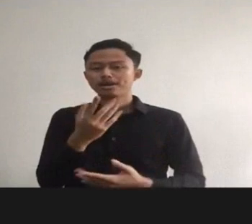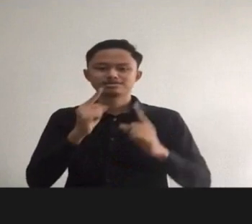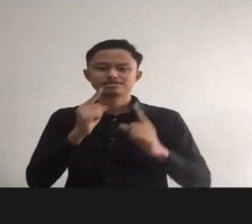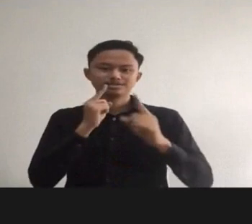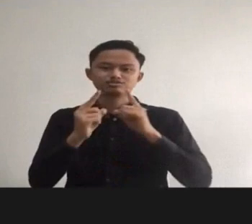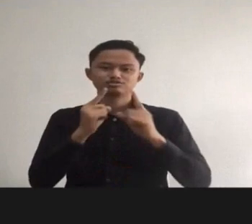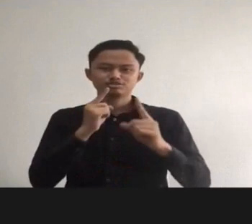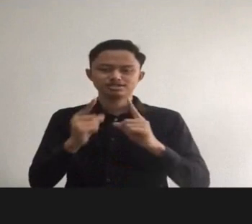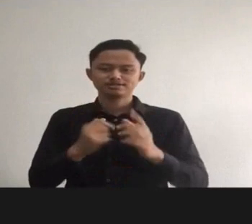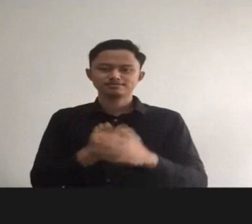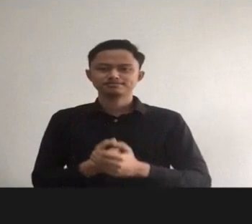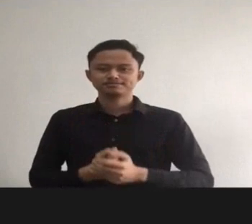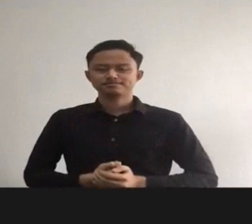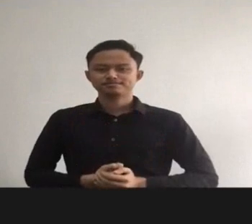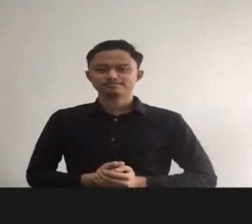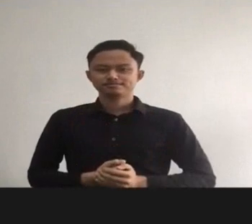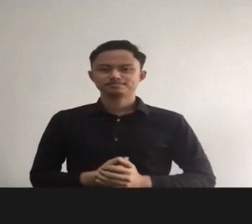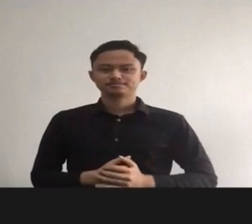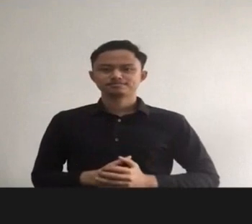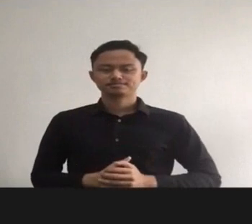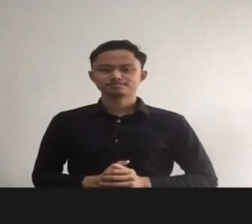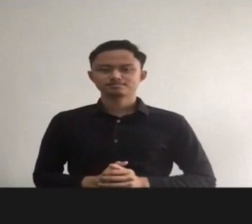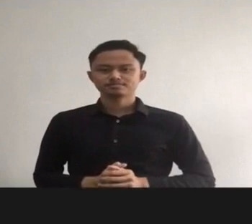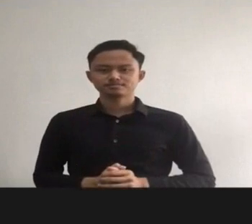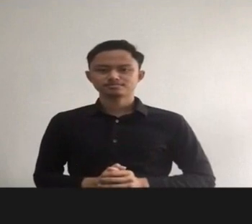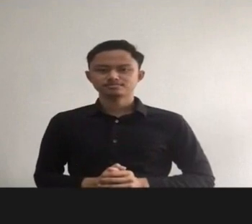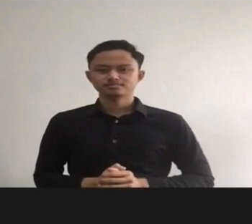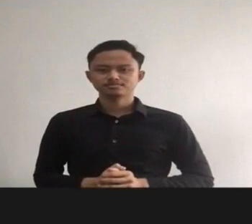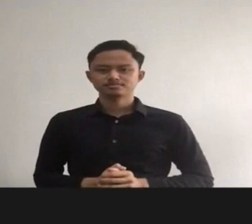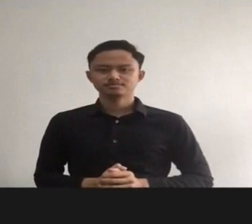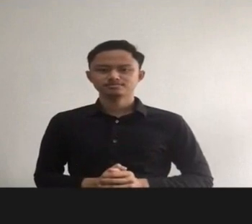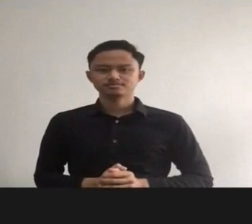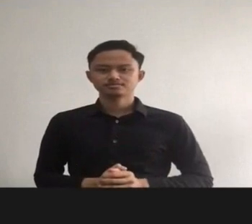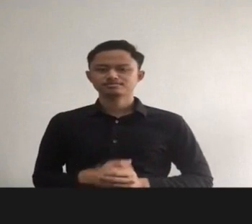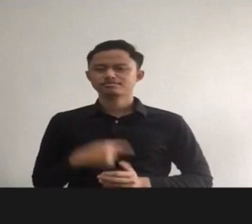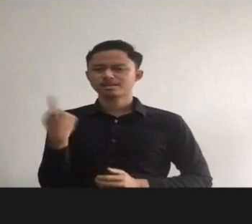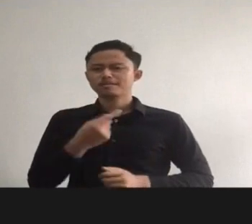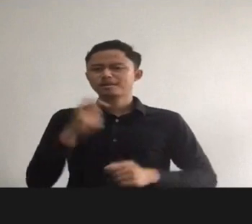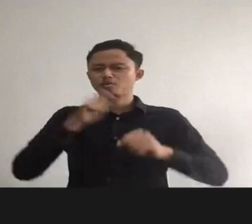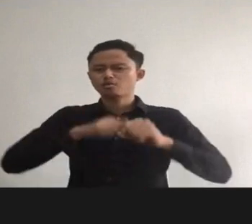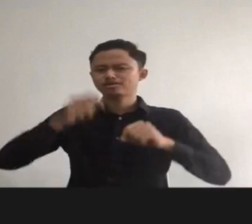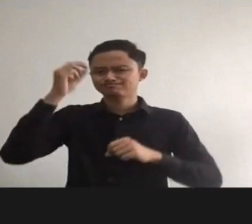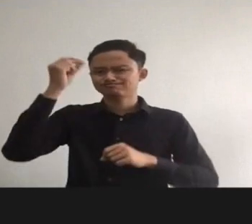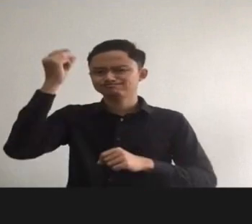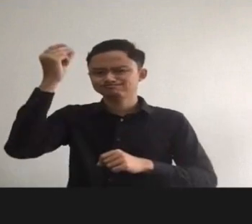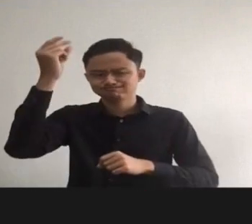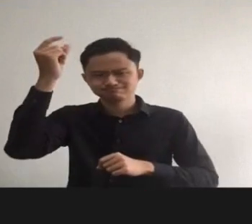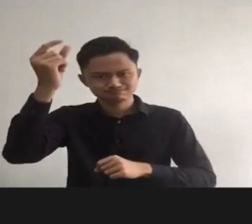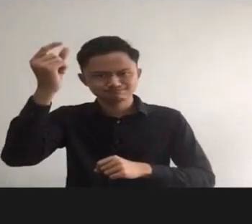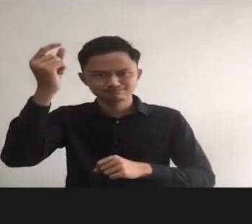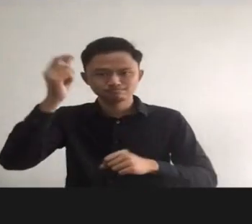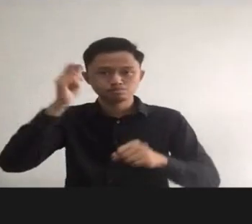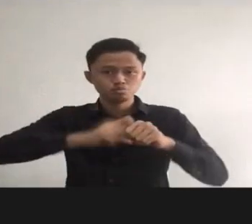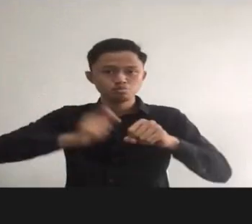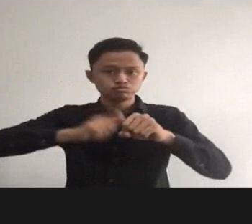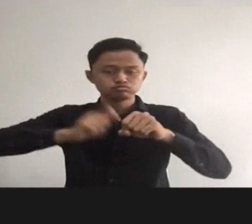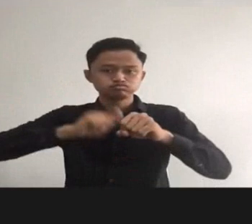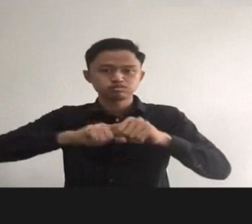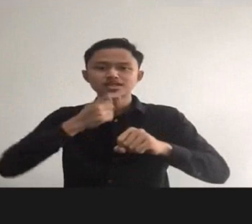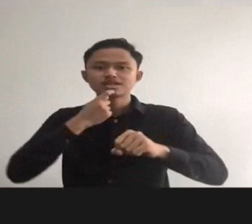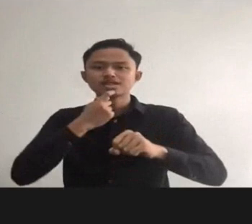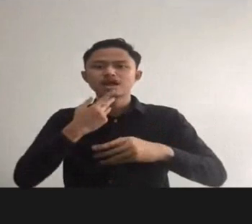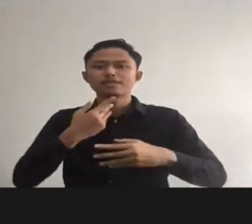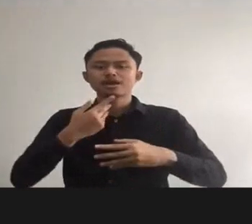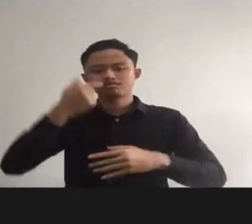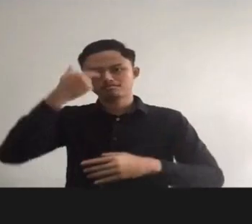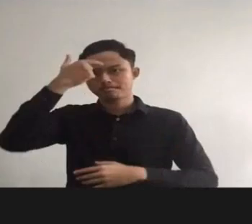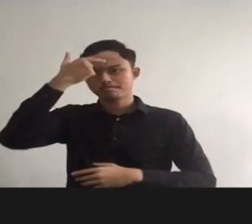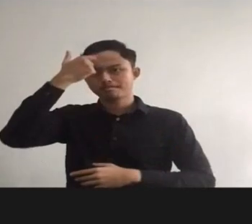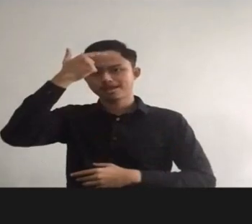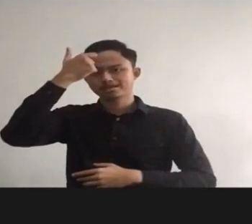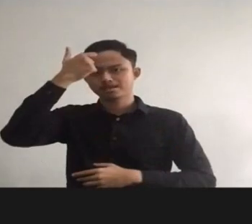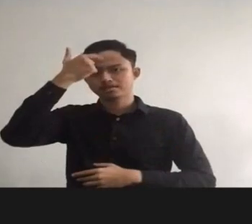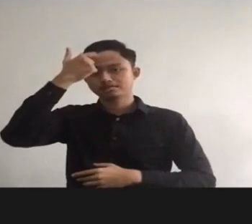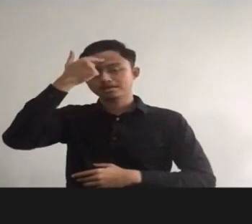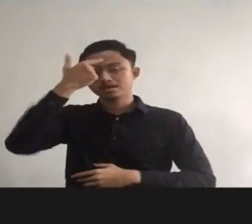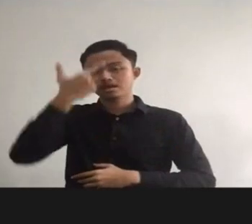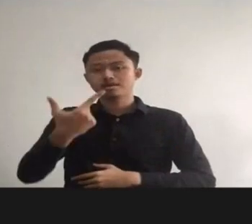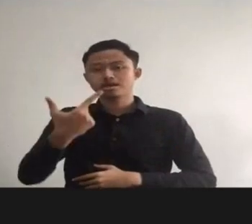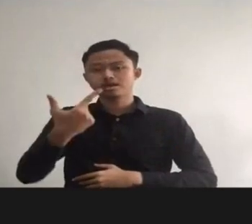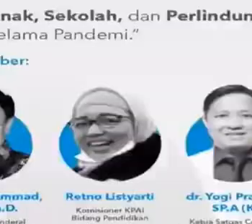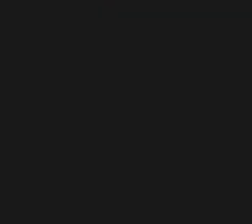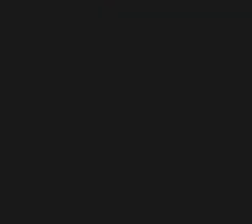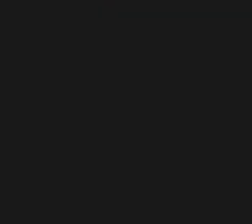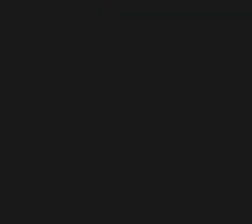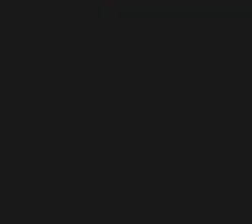Jadi kami merancang pola pembelajaran menyongsong